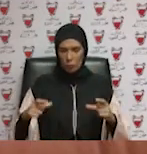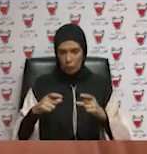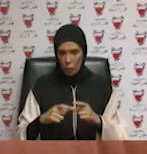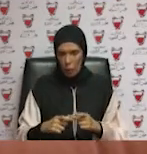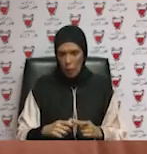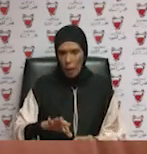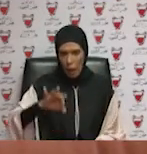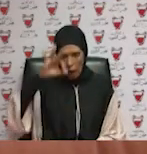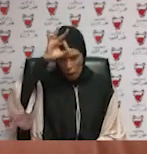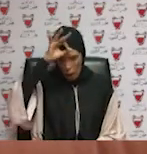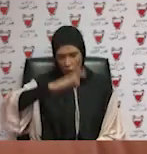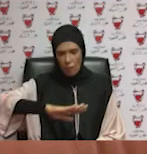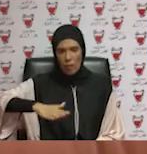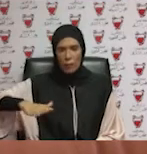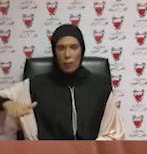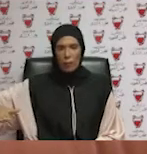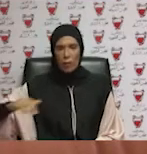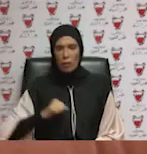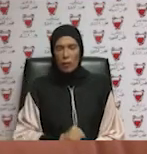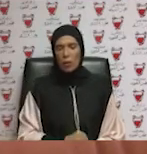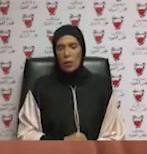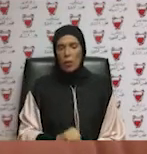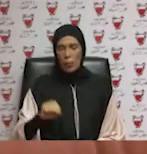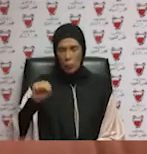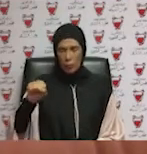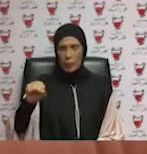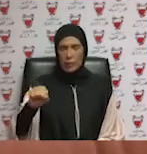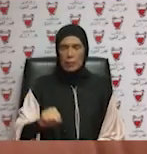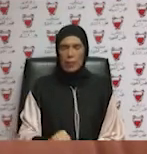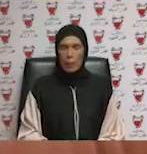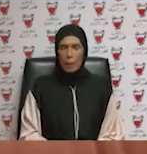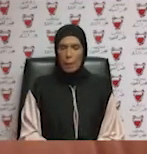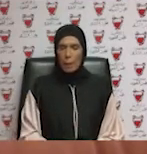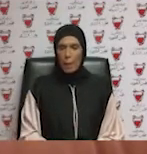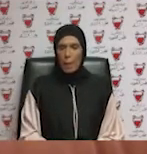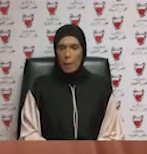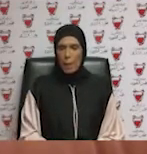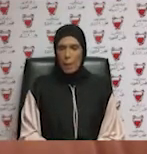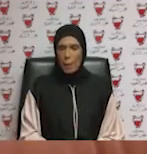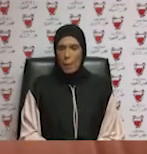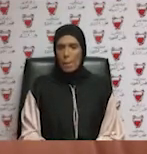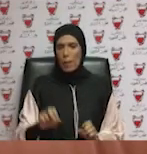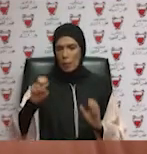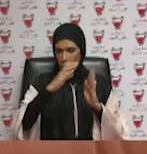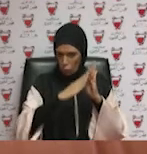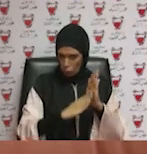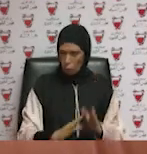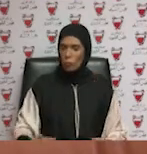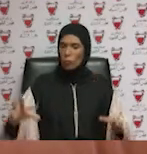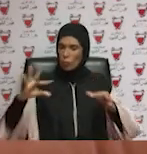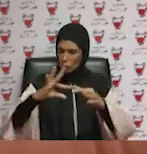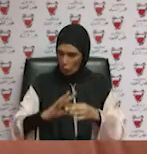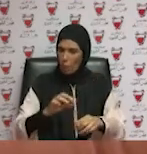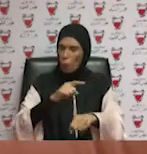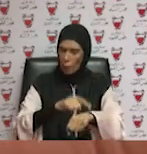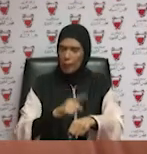خفر السواحل باعتبار أنها أيضا مختصة في هذا الجانب، وجاء لنا فعلا تقرير أنهم يتفقان على مدة